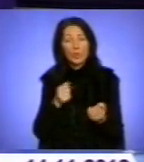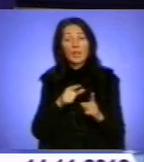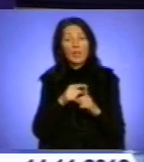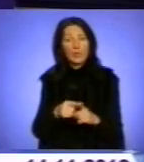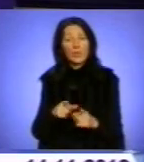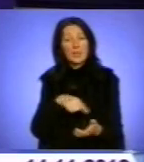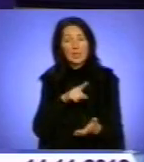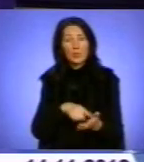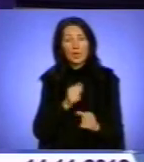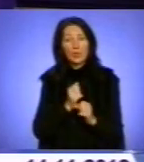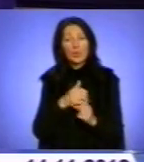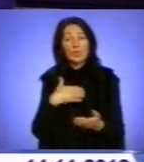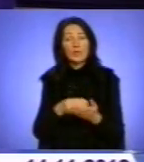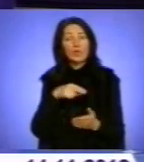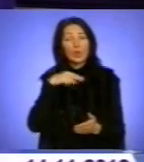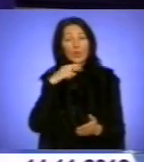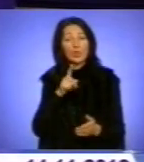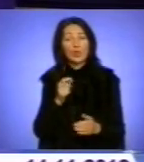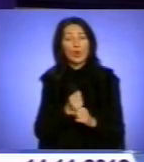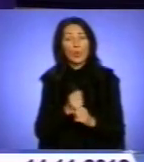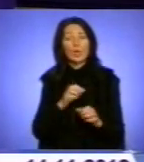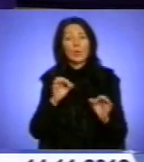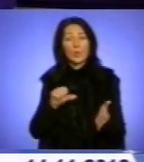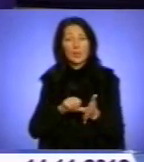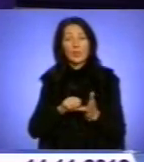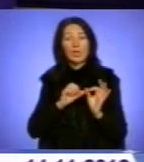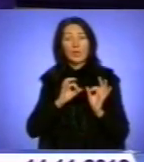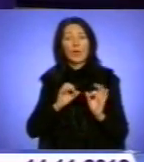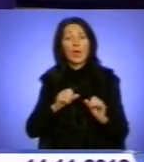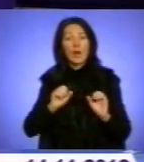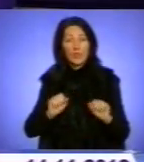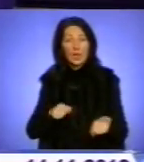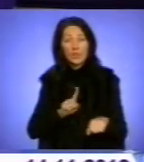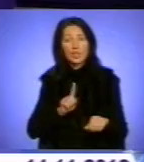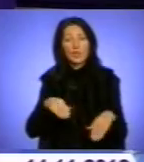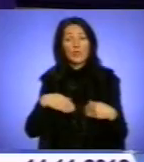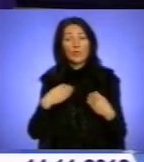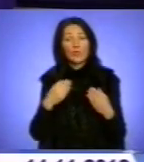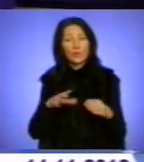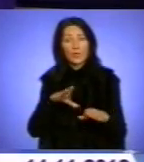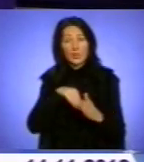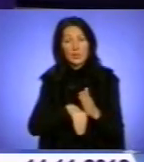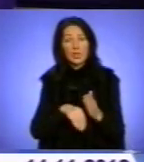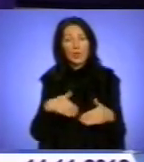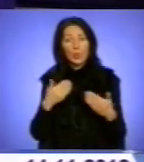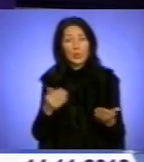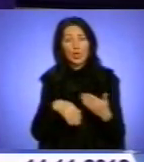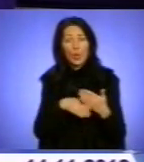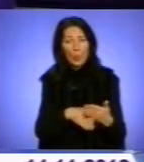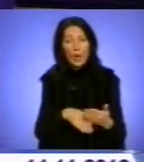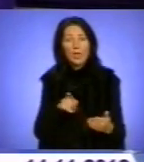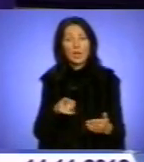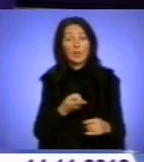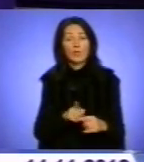свої зауваження щодо роботи представників влади або внести пропозиції. Допомагати їм цьому покликаний урядовий контактний